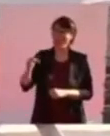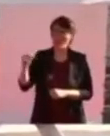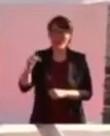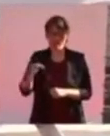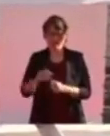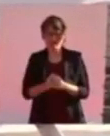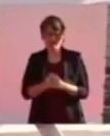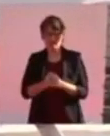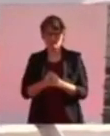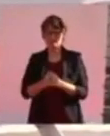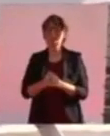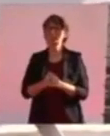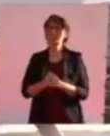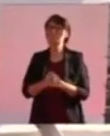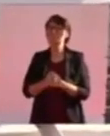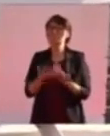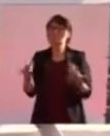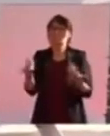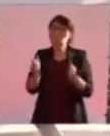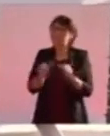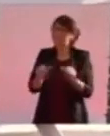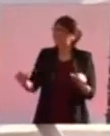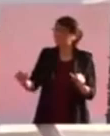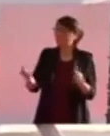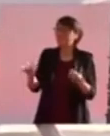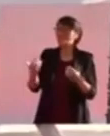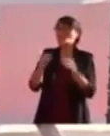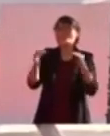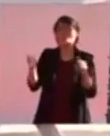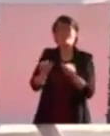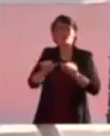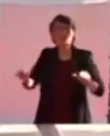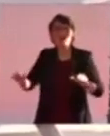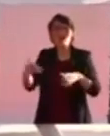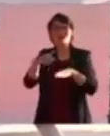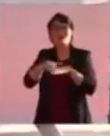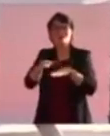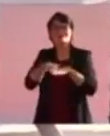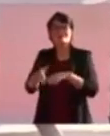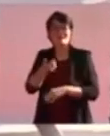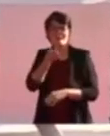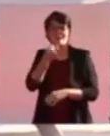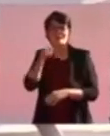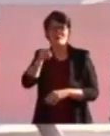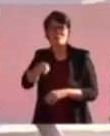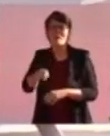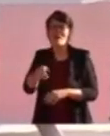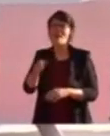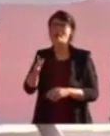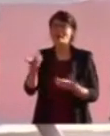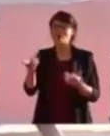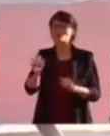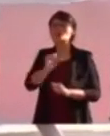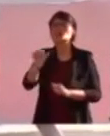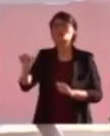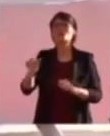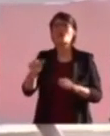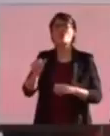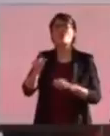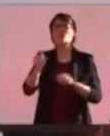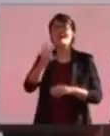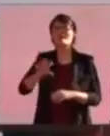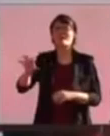i livelli essenziali di assistenza effettuati dallo stesso ministero della salute sono solo nove le regioni che raggiungono la